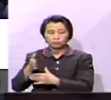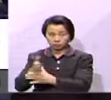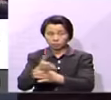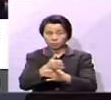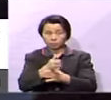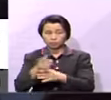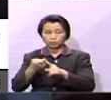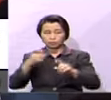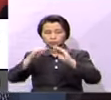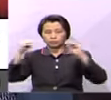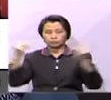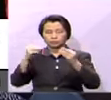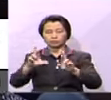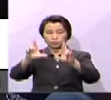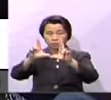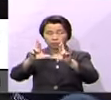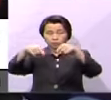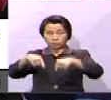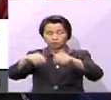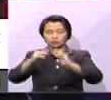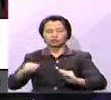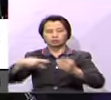kongsikan dari Masjid Asy-Syakirin sempena